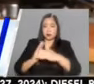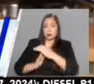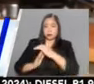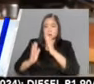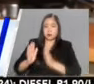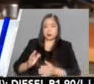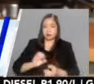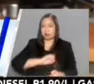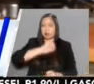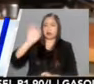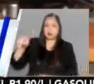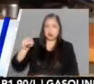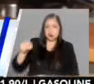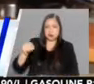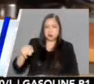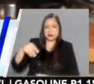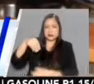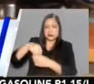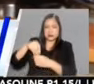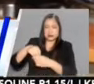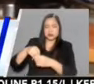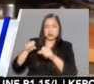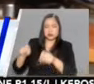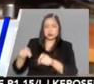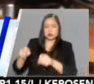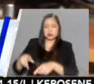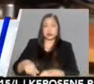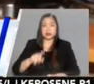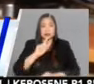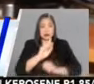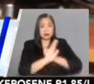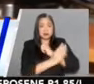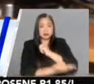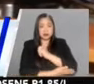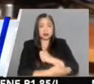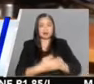may loob ng shop. Then yung isa naman po is nakuha nung